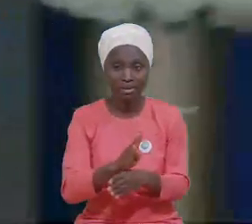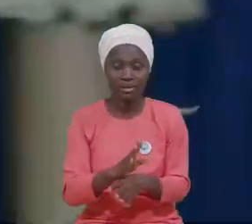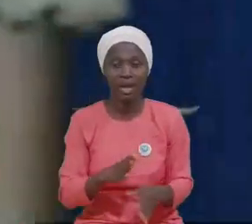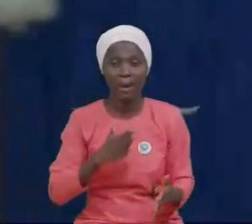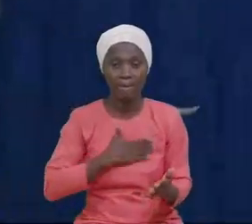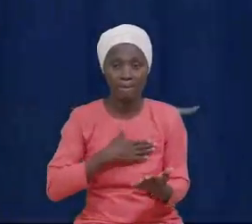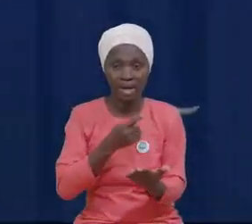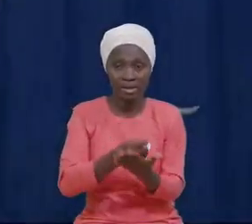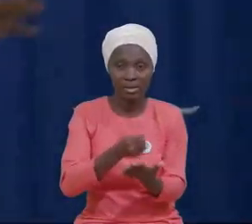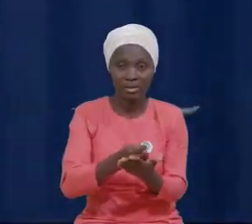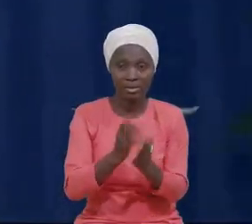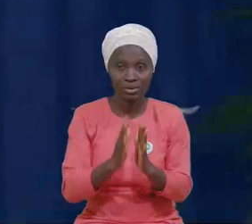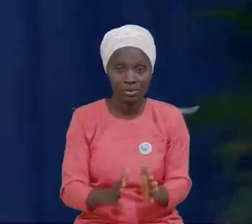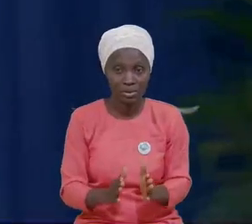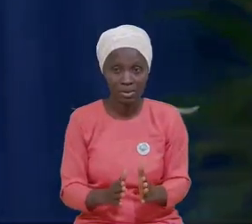Mon trésorier